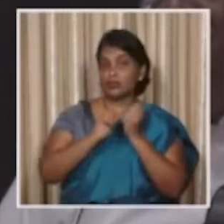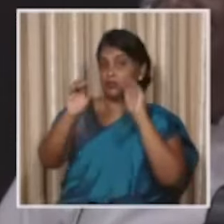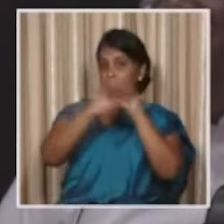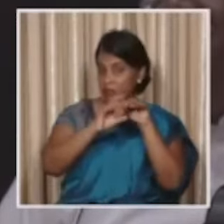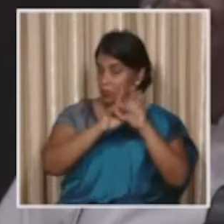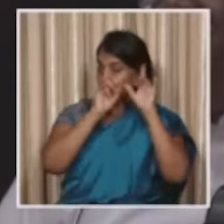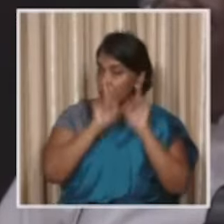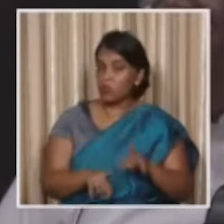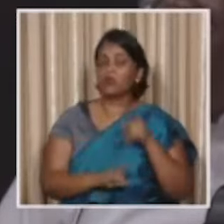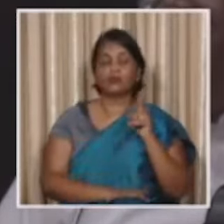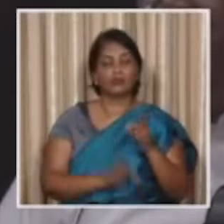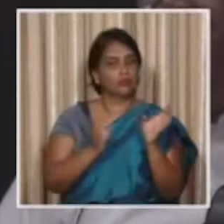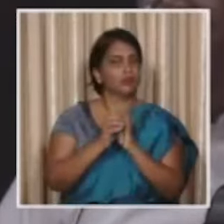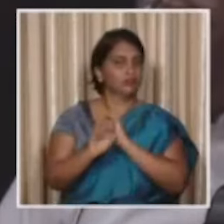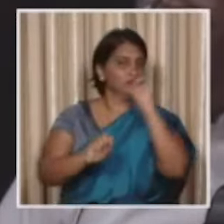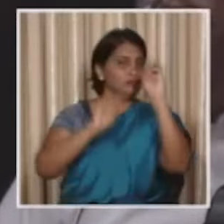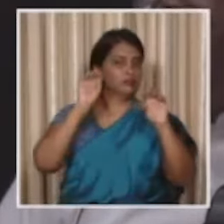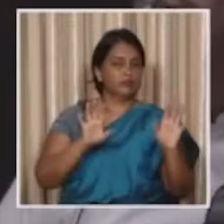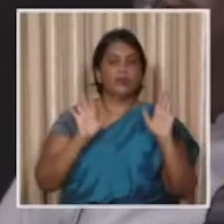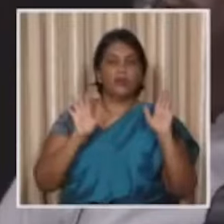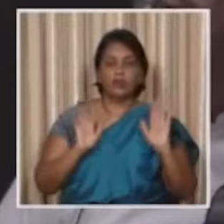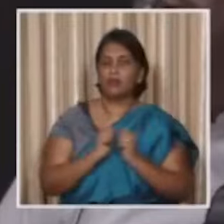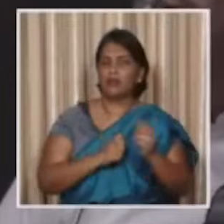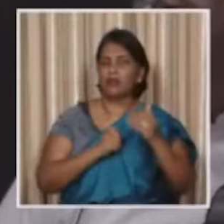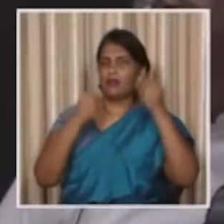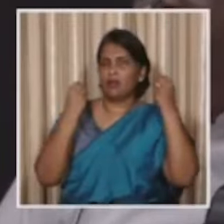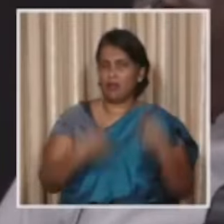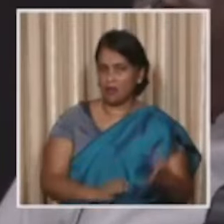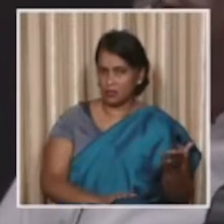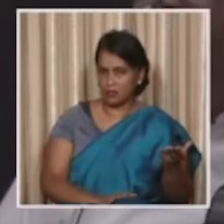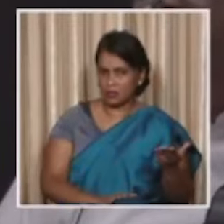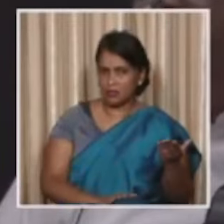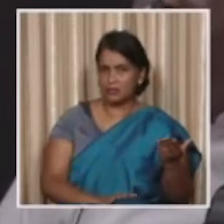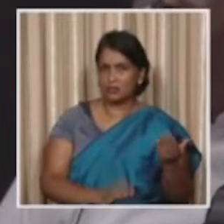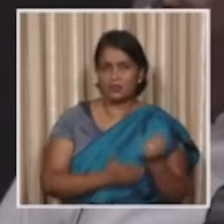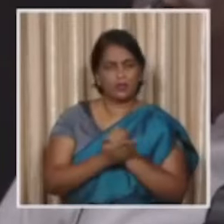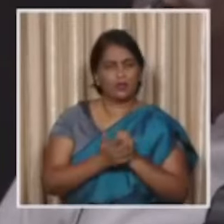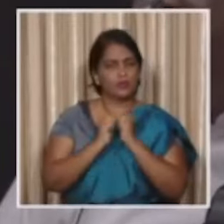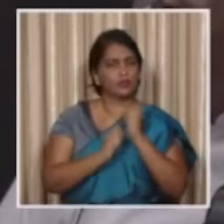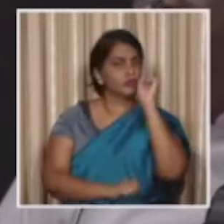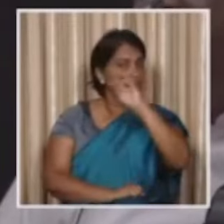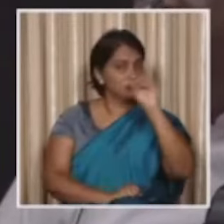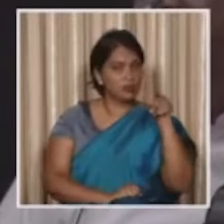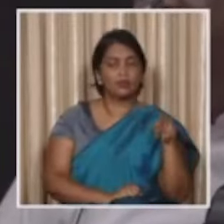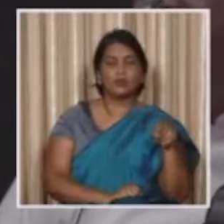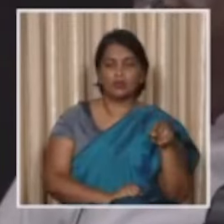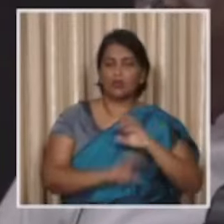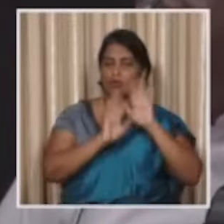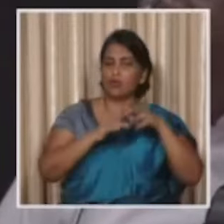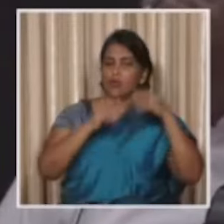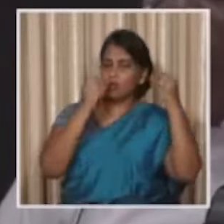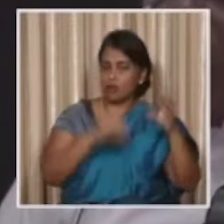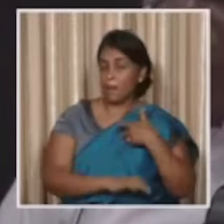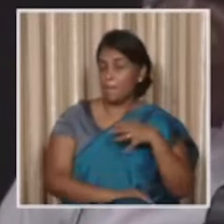කිරීමෙත් ඒ වගේම කණ්ඩායමක් පත් කරන්න ඕනේ කියලා. නමුත් වැඩේ අසාර්ථක වුණානේ. ඒ සියලු පත්කිරීම් ඒ ගත්තු තීන්දු අසාර්ථක වුණා.